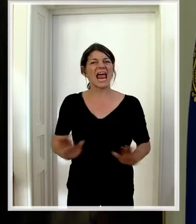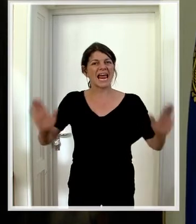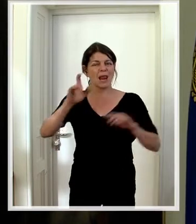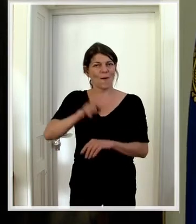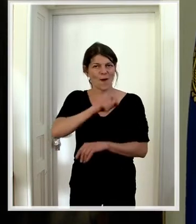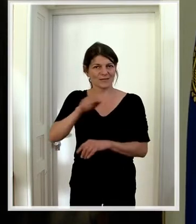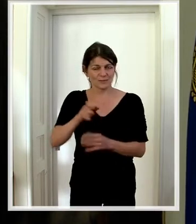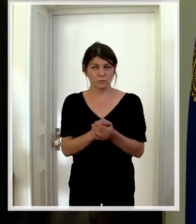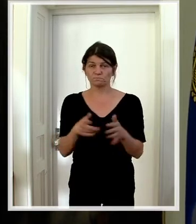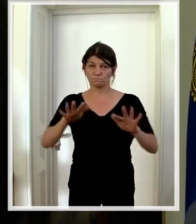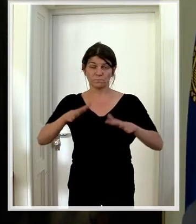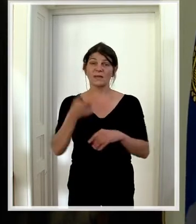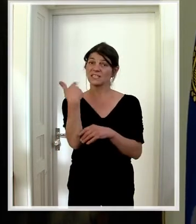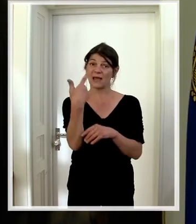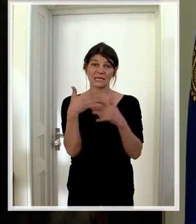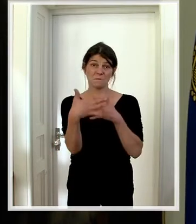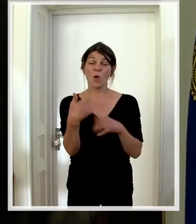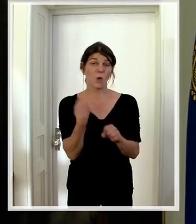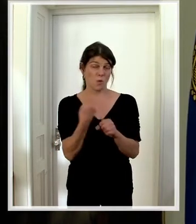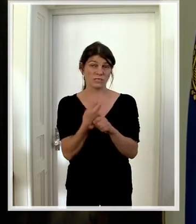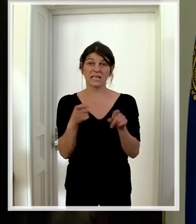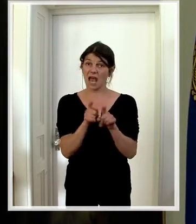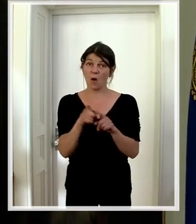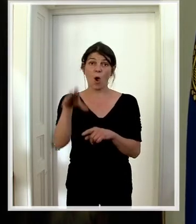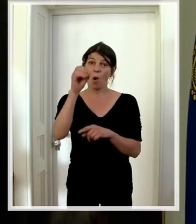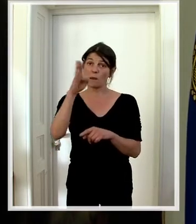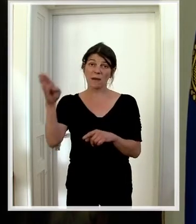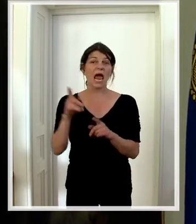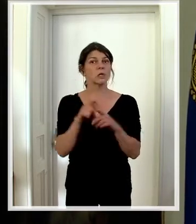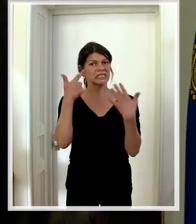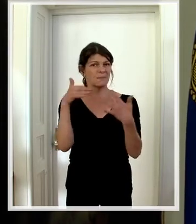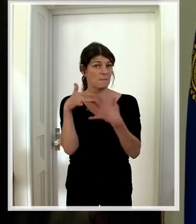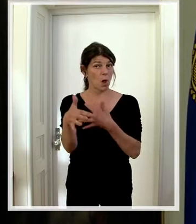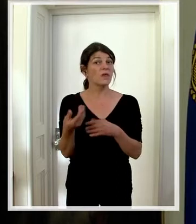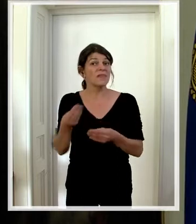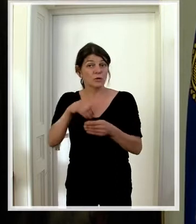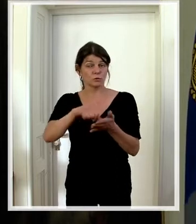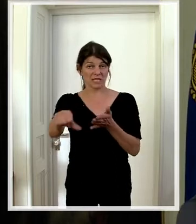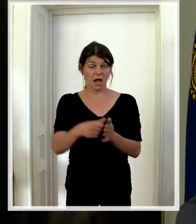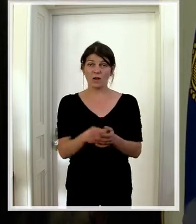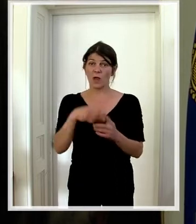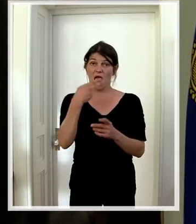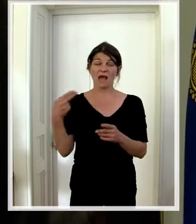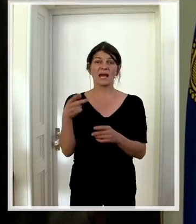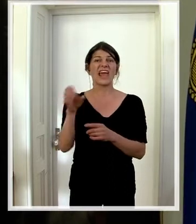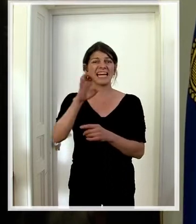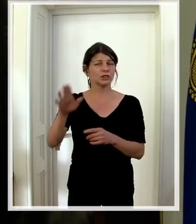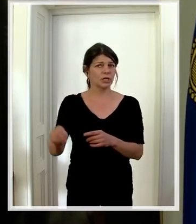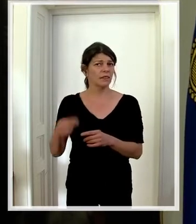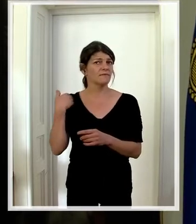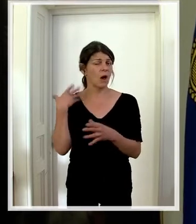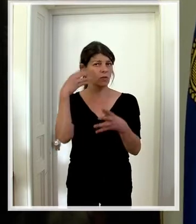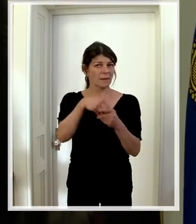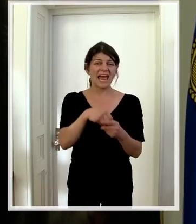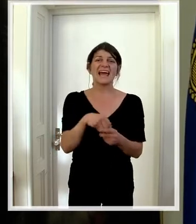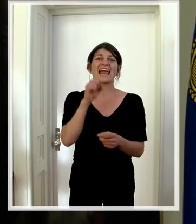wo rund 20 Millionen kosten wird, wo die ÖBB 7 Millionen dran zahlt. Und der Herbert ist in Eschen mit dabei gewesen, der Erich